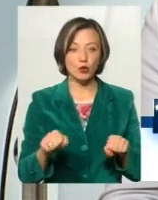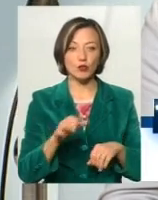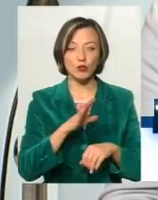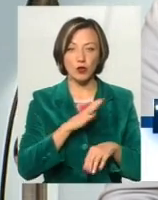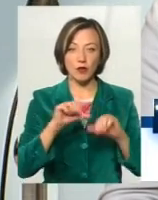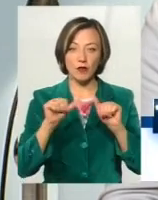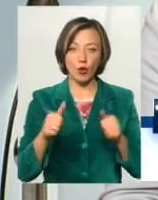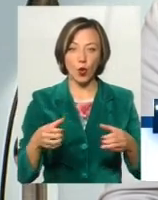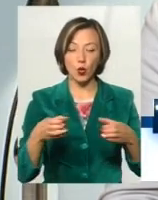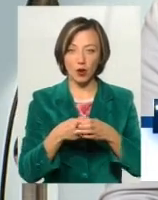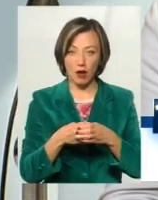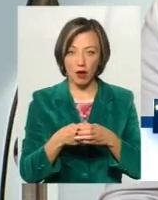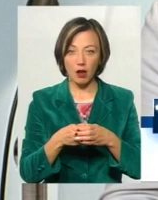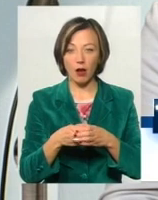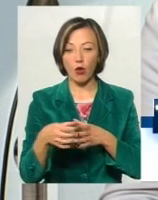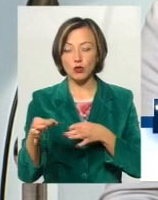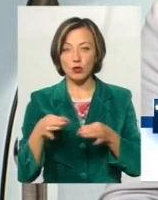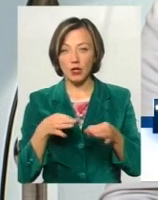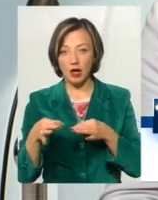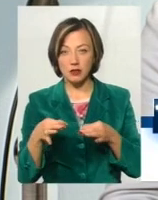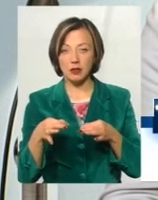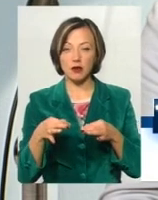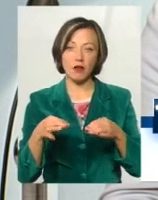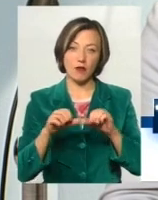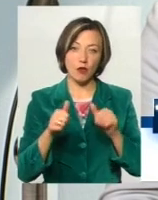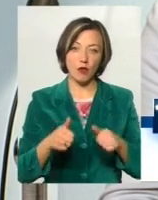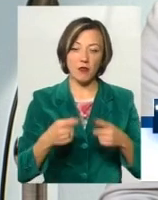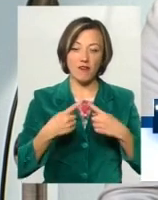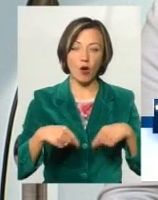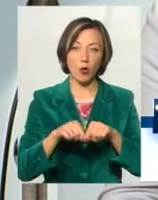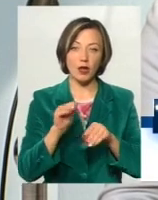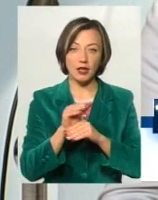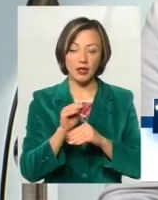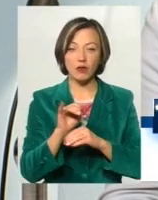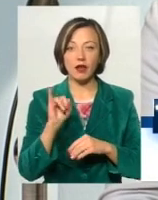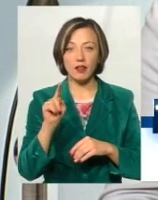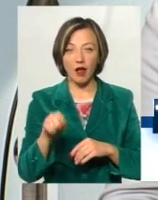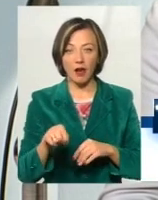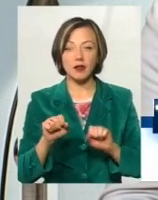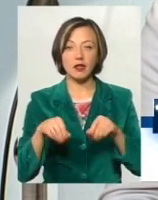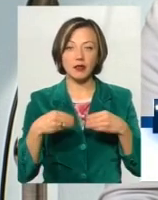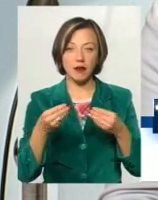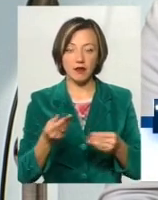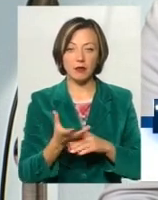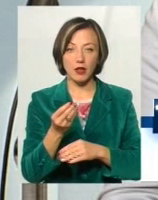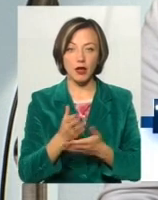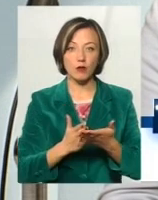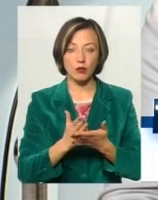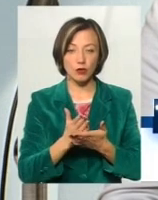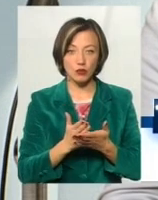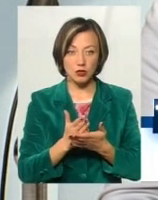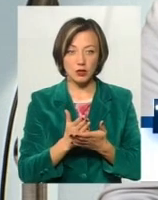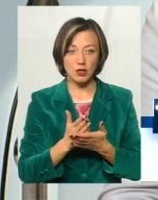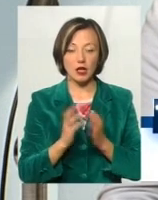у вигляді гуртка, у вигляді консультації, у вигляді факультативу, і навіть можуть надаватися платні послуги